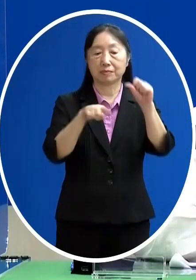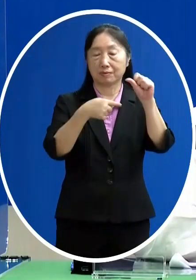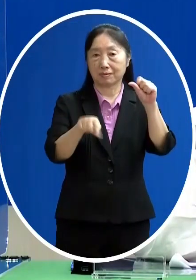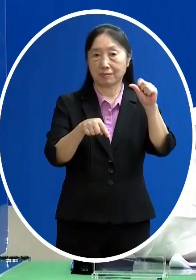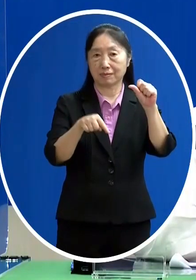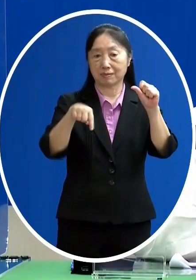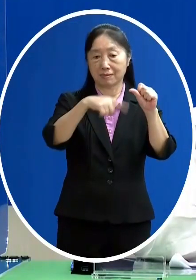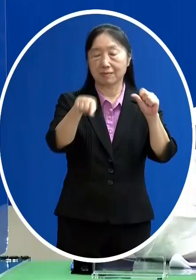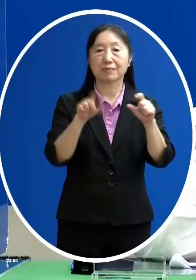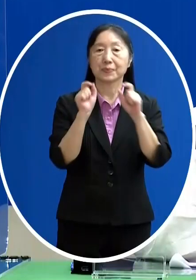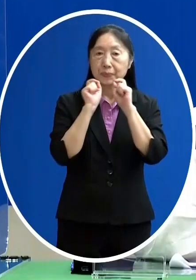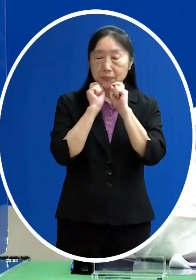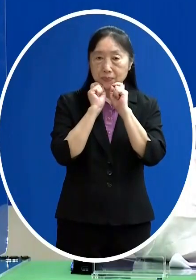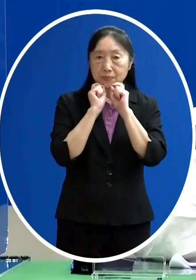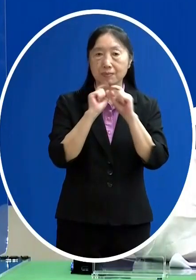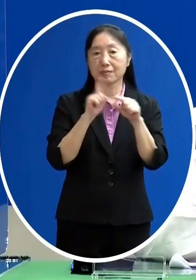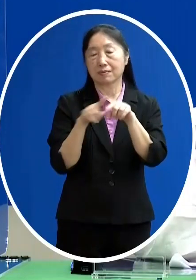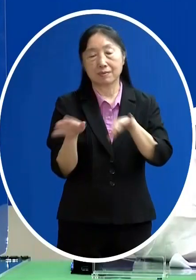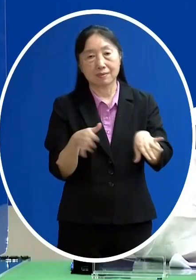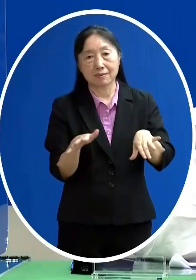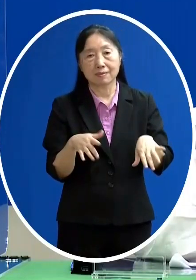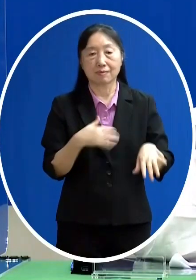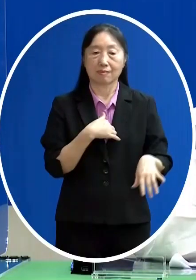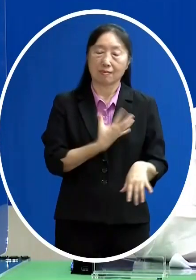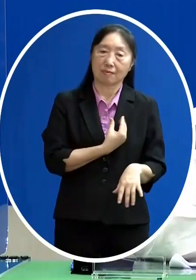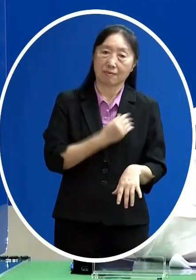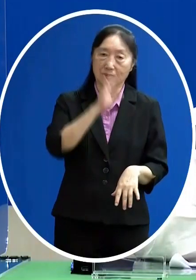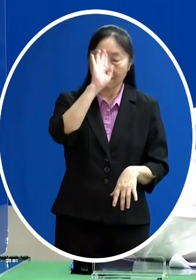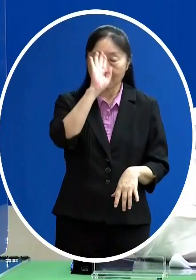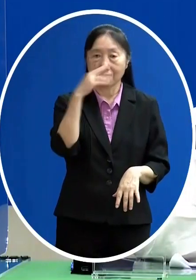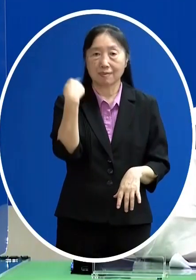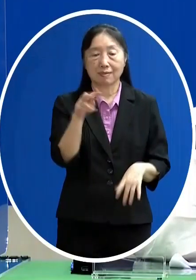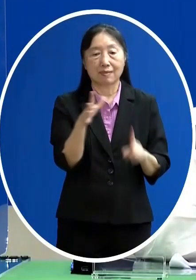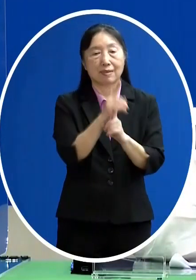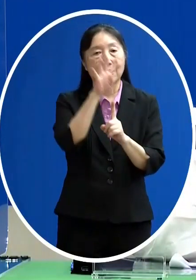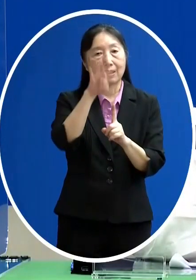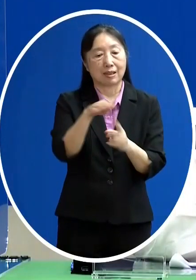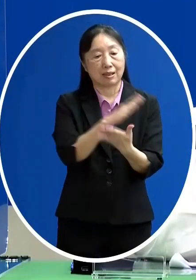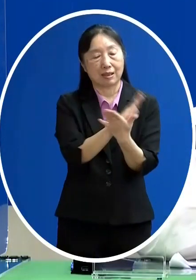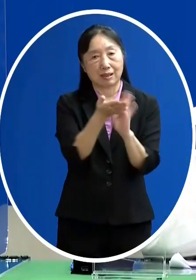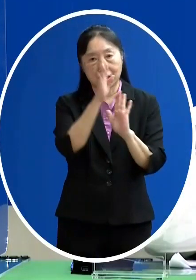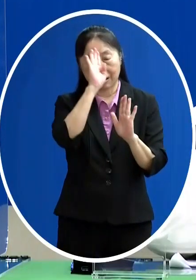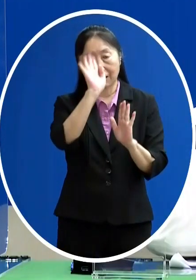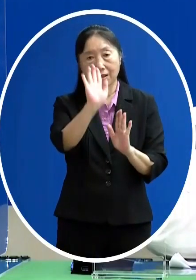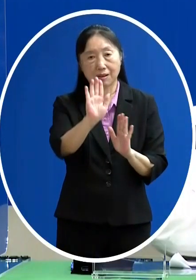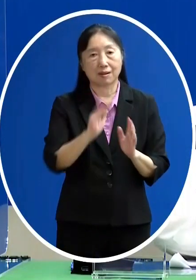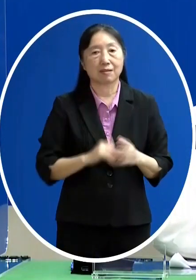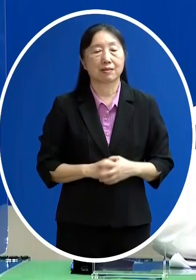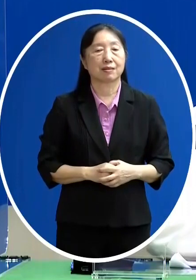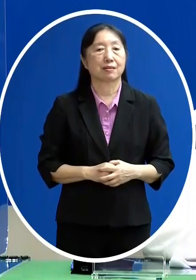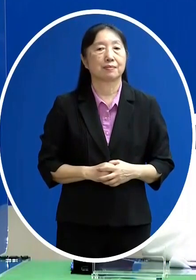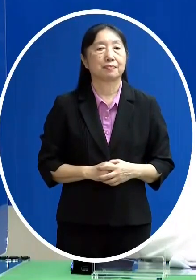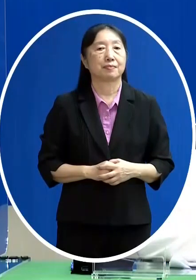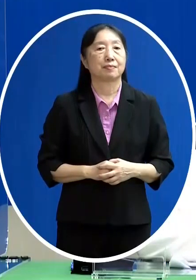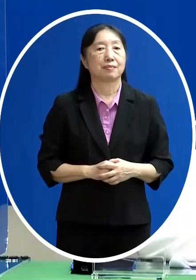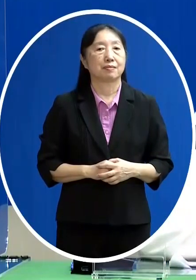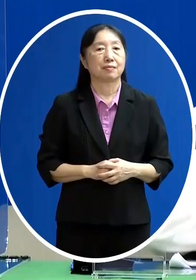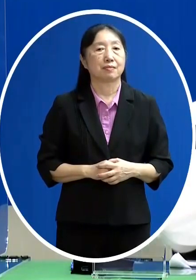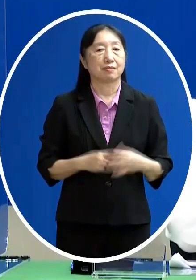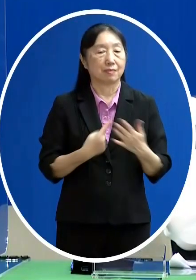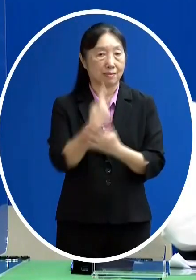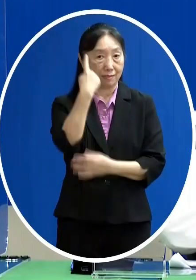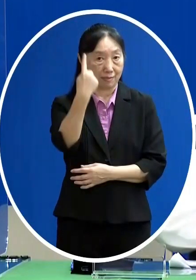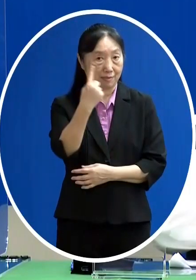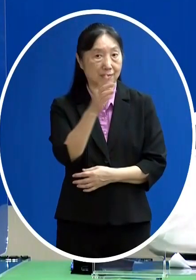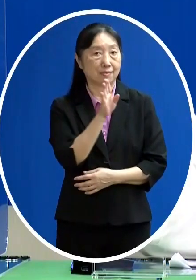身都有癌症或者是中风、心血管疾病、神经系统疾病等等这些慢性病史哈。那只